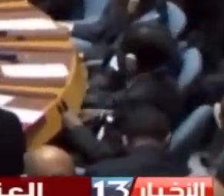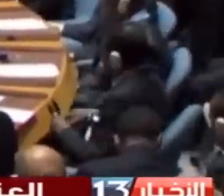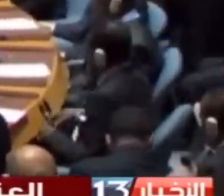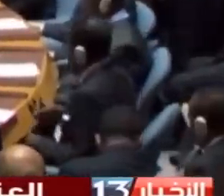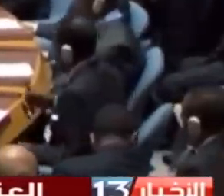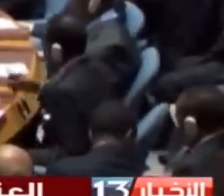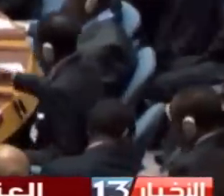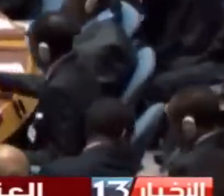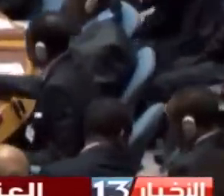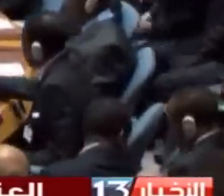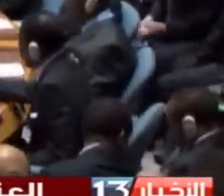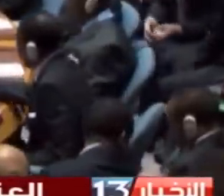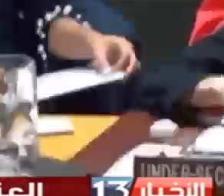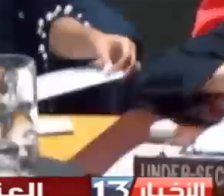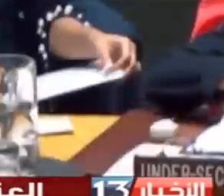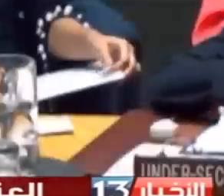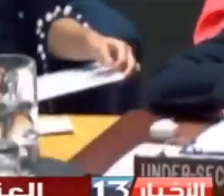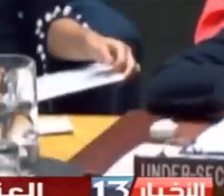النووي